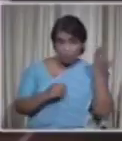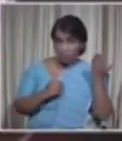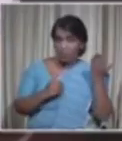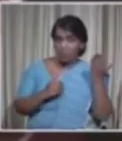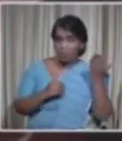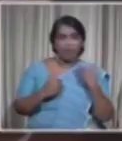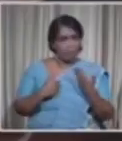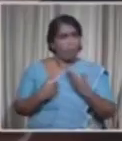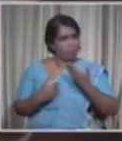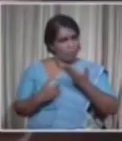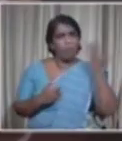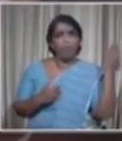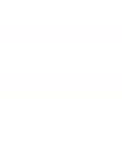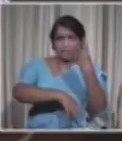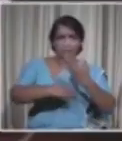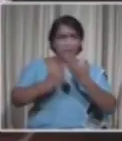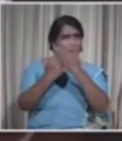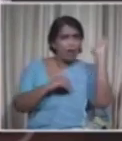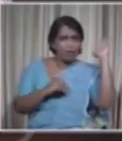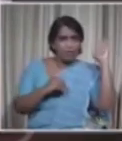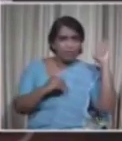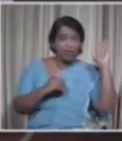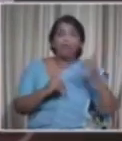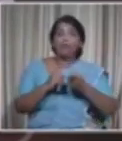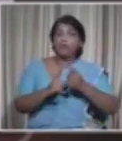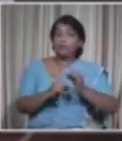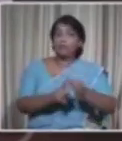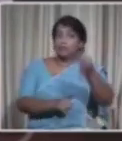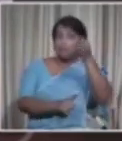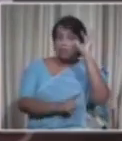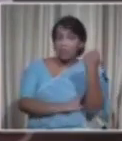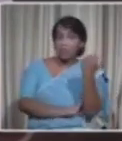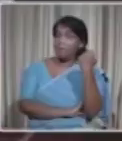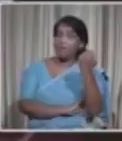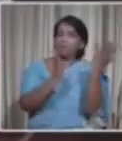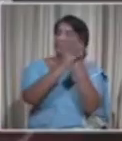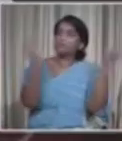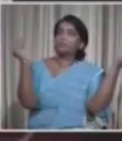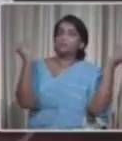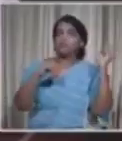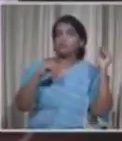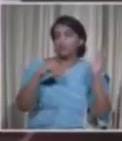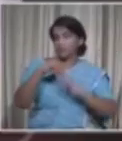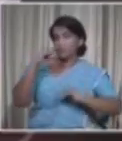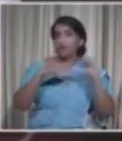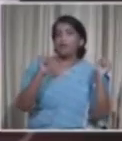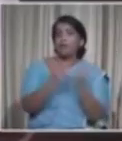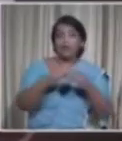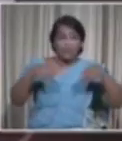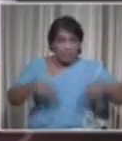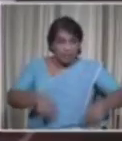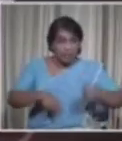නම් අපිට පුළුවන් බැරි දෙයක් නැහැ විධායක ජනාධිපති ක්‍රමය අහෝසි කරන ක්‍රියාවලිය